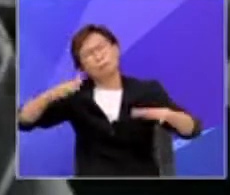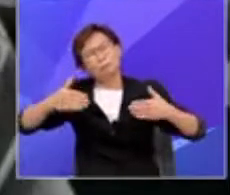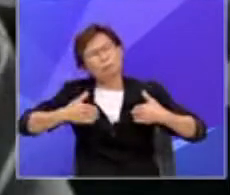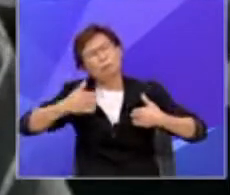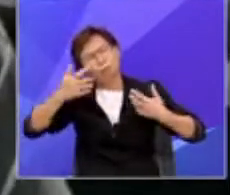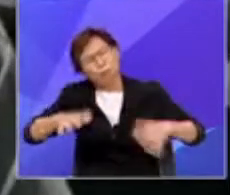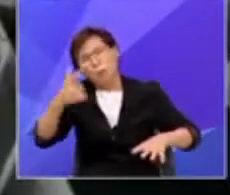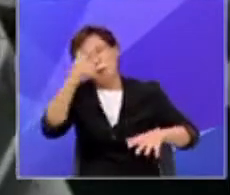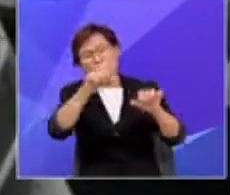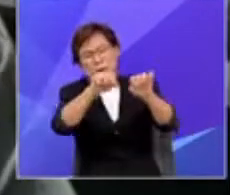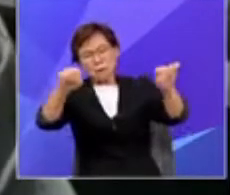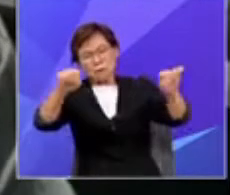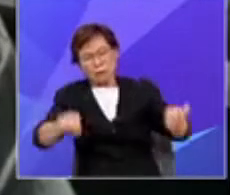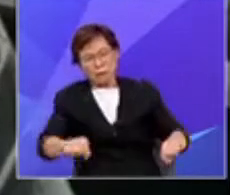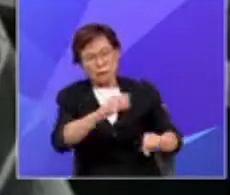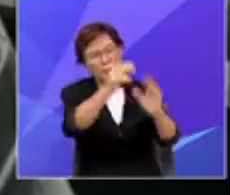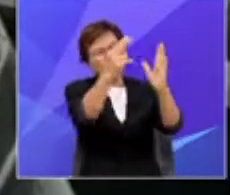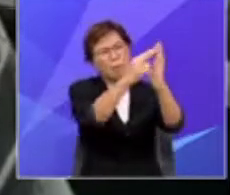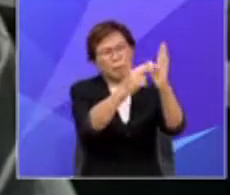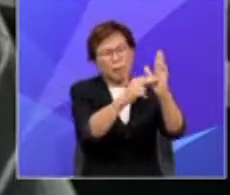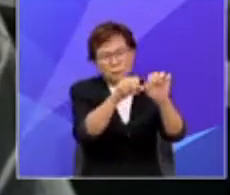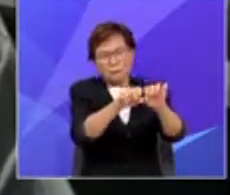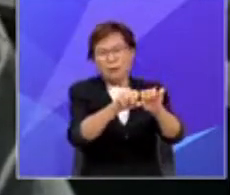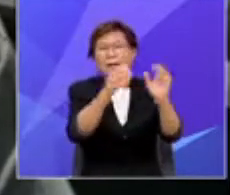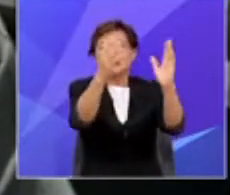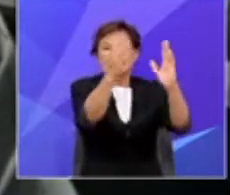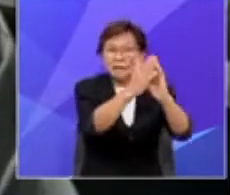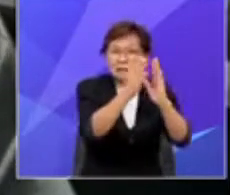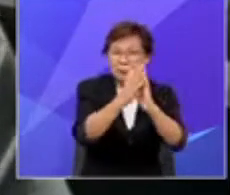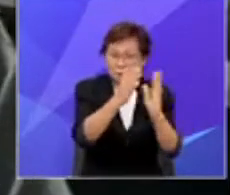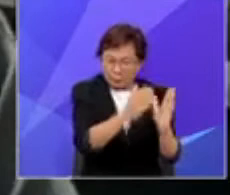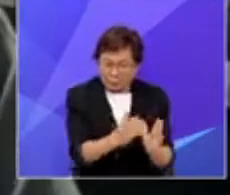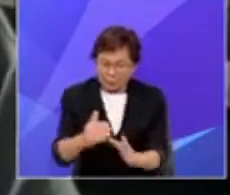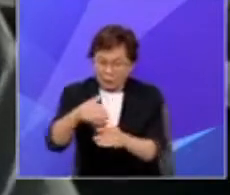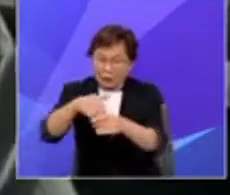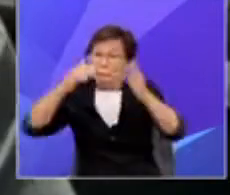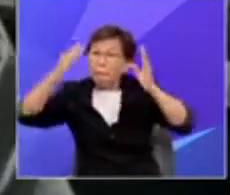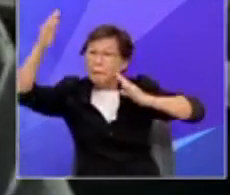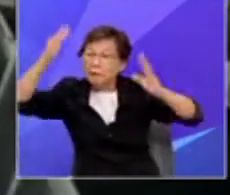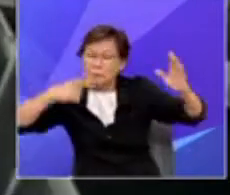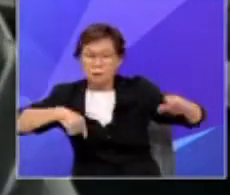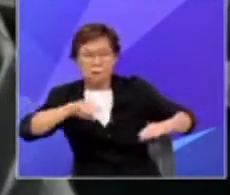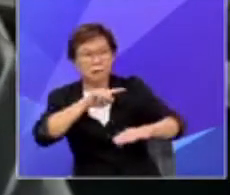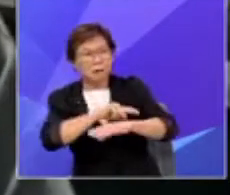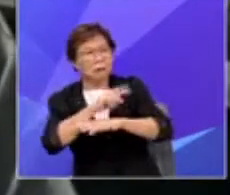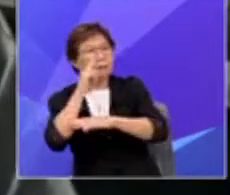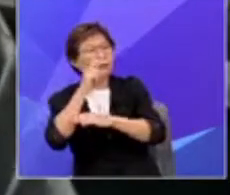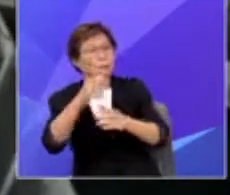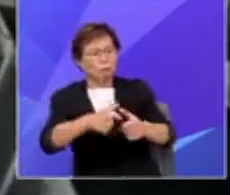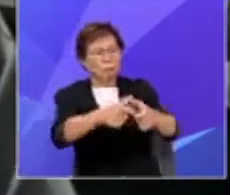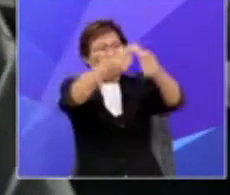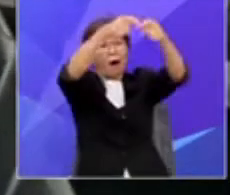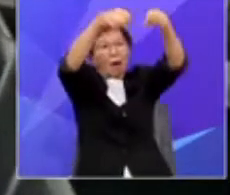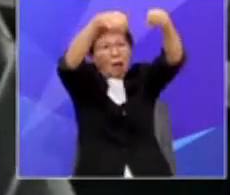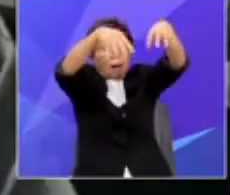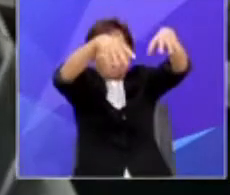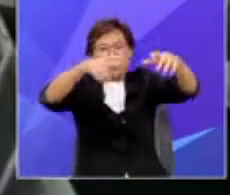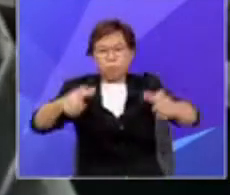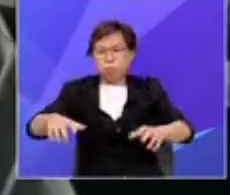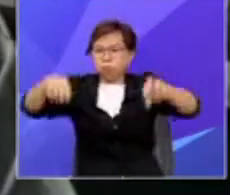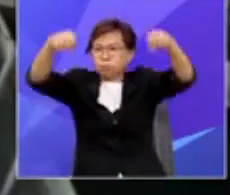disebabkan sistem dan peraturan system cleaning tjiptaning di Malaysia hal kita tinggal di tiang lampu tidak ada